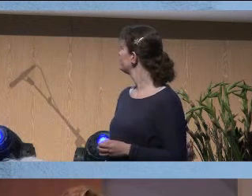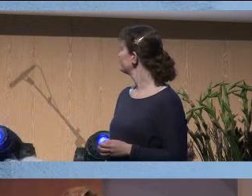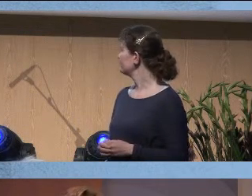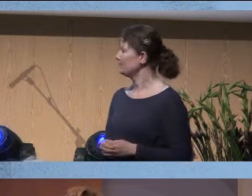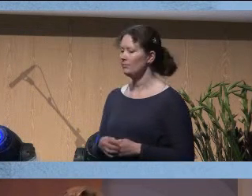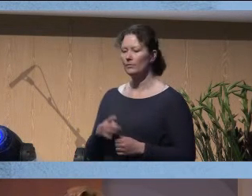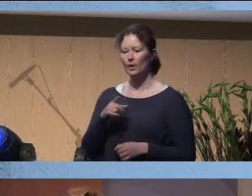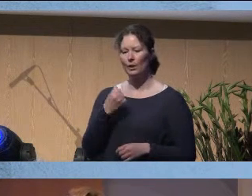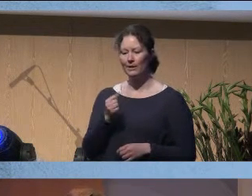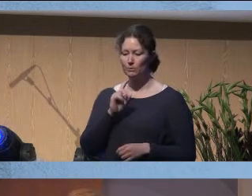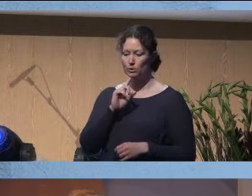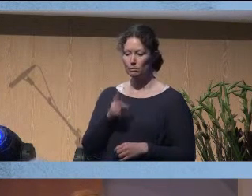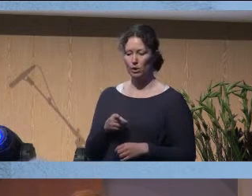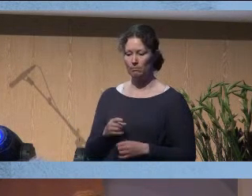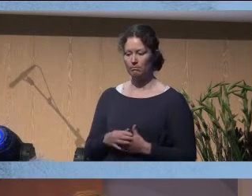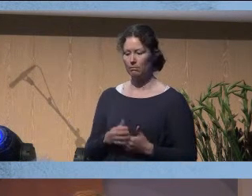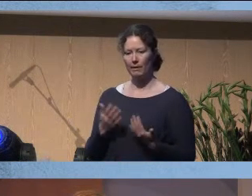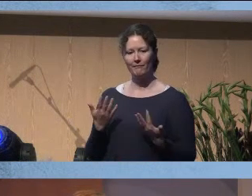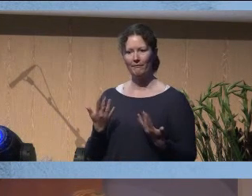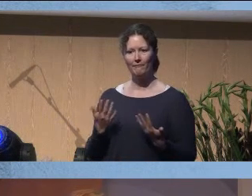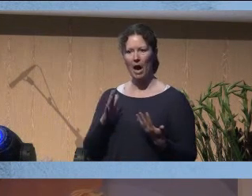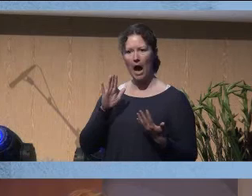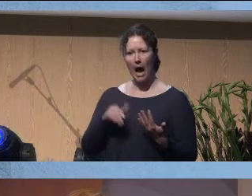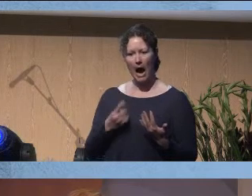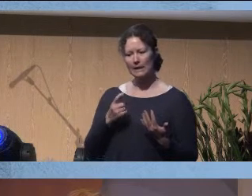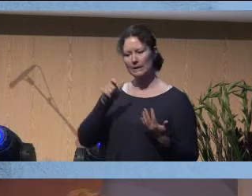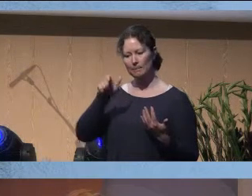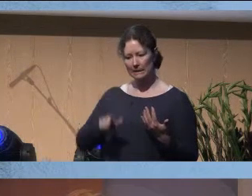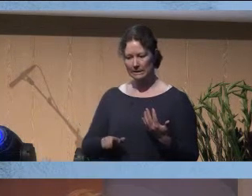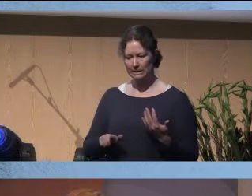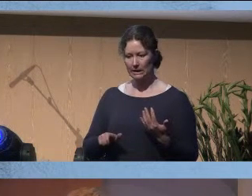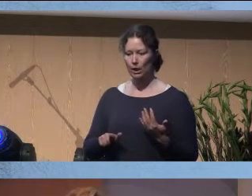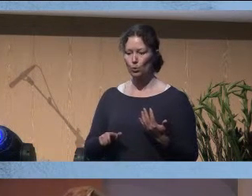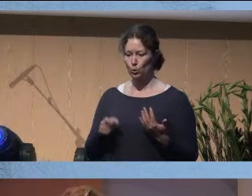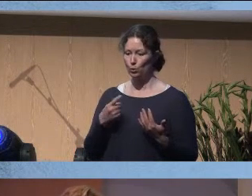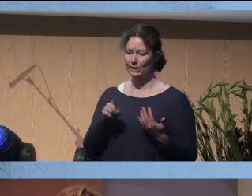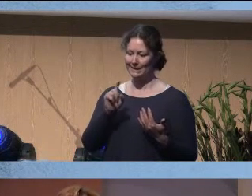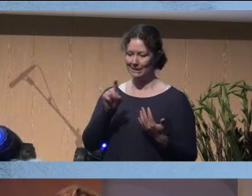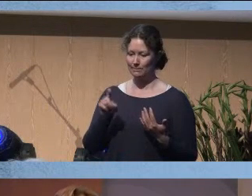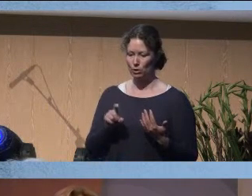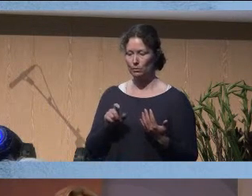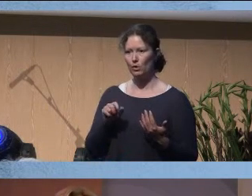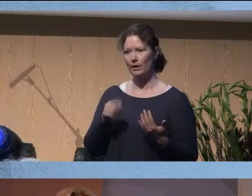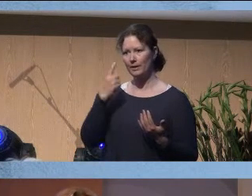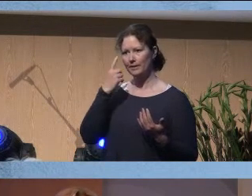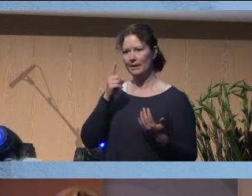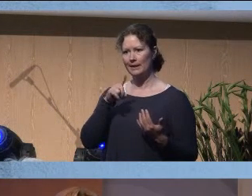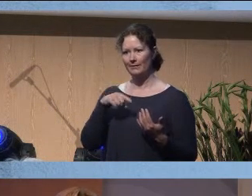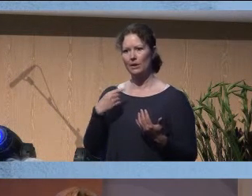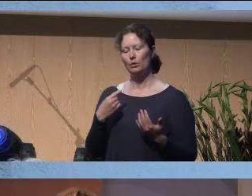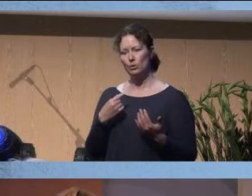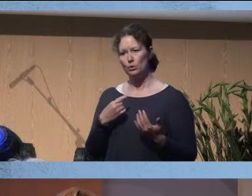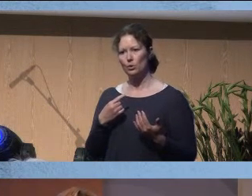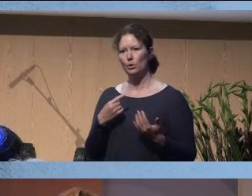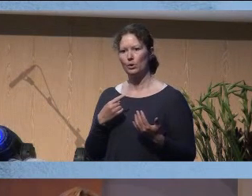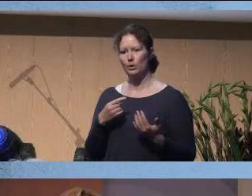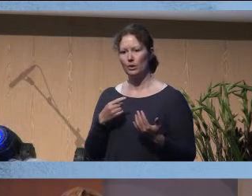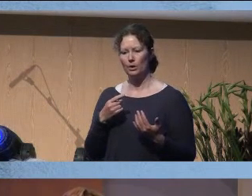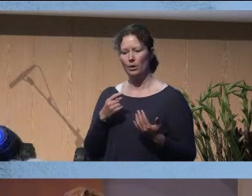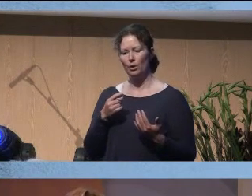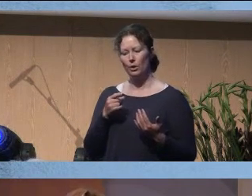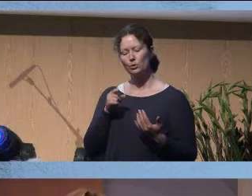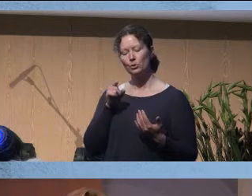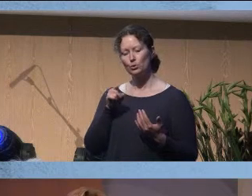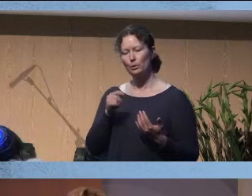Og så må vi spørre, da var et menneske? Og i de spørsmålene så tenker vi, og Joas sier,